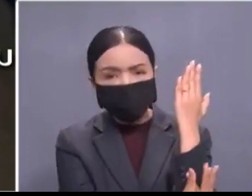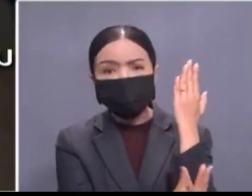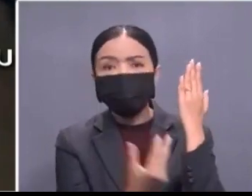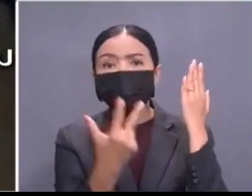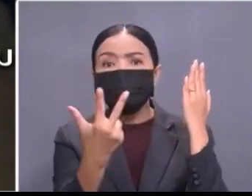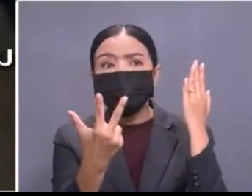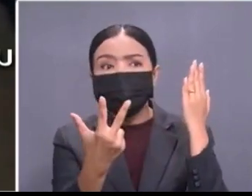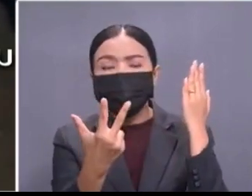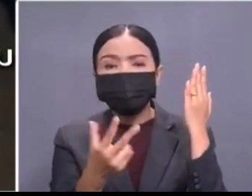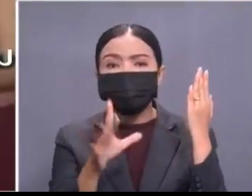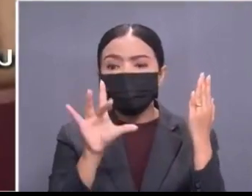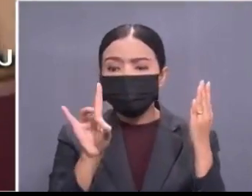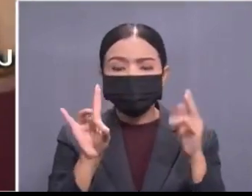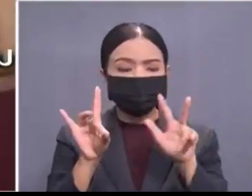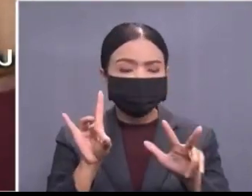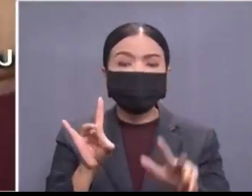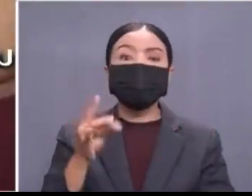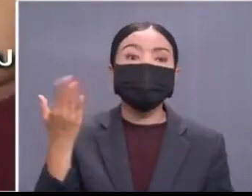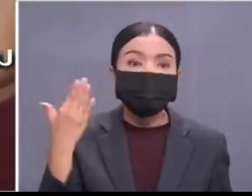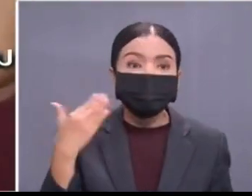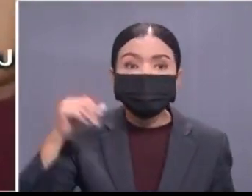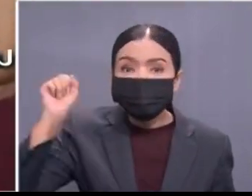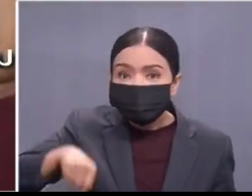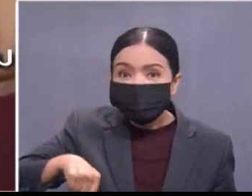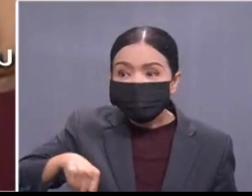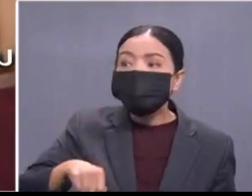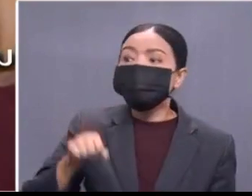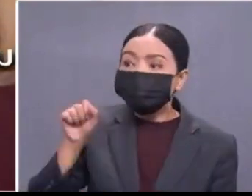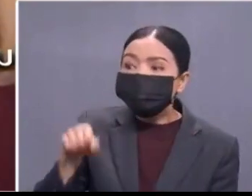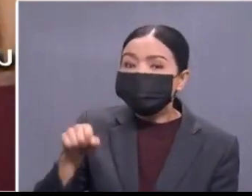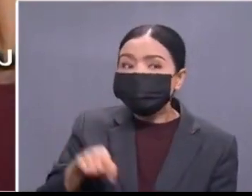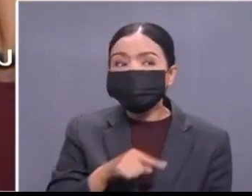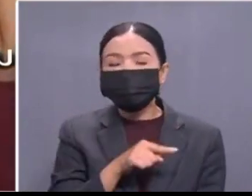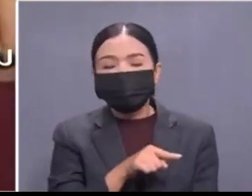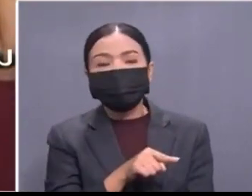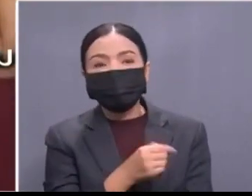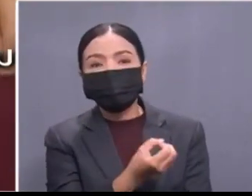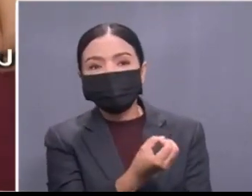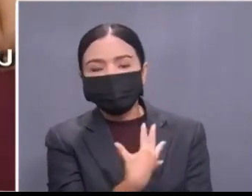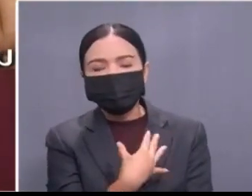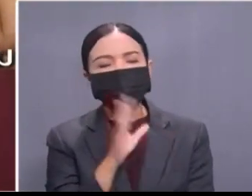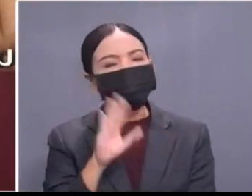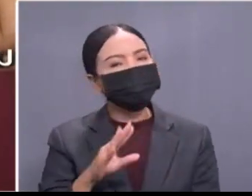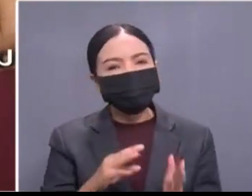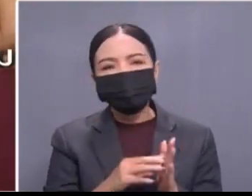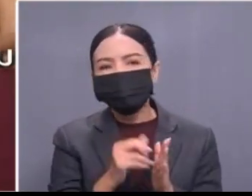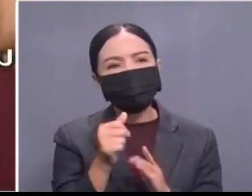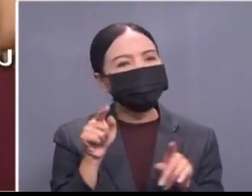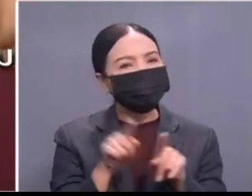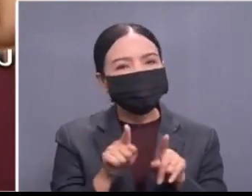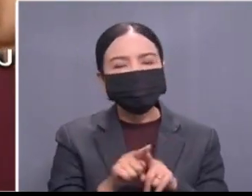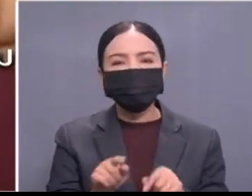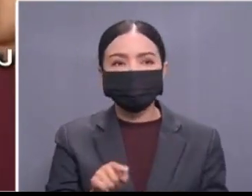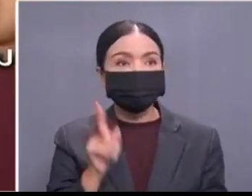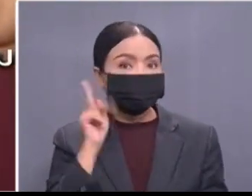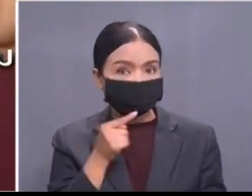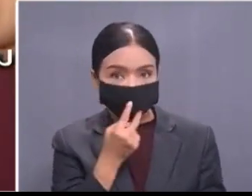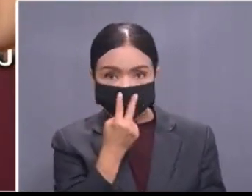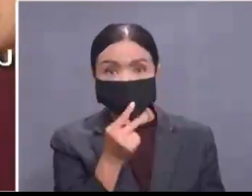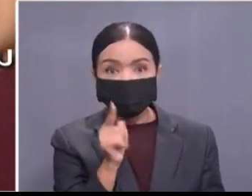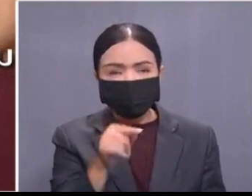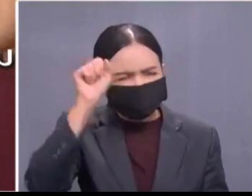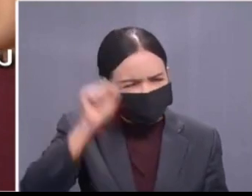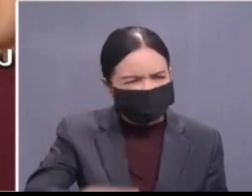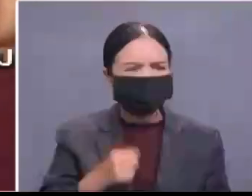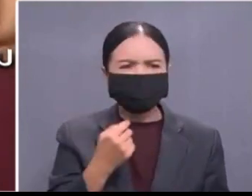ก็คือออก 83เอองวดที่แล้วโอ้แม่ทองนาคก็มีโชคกับเ้าไปด้วยเพราะกล้วยจากข่าวเนี้ยเหรอฮะจาก